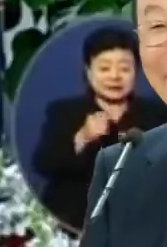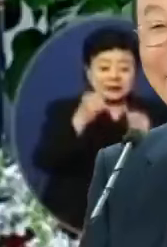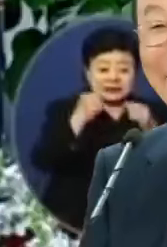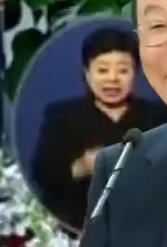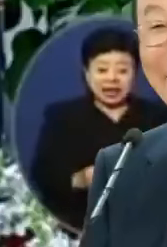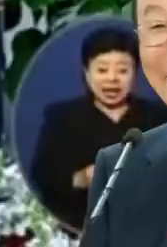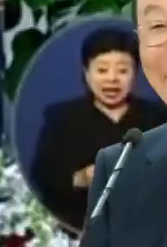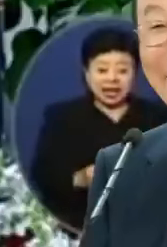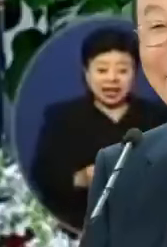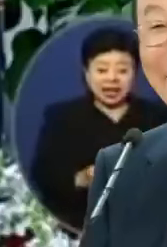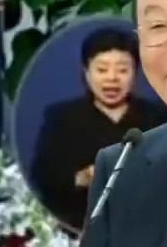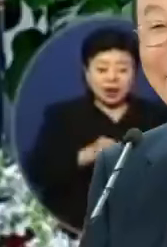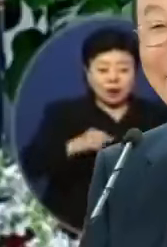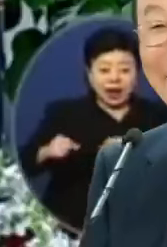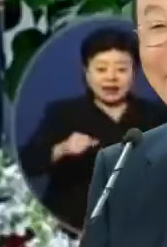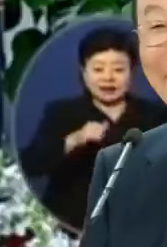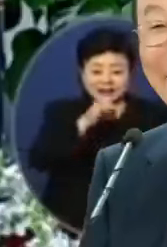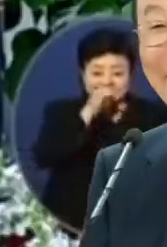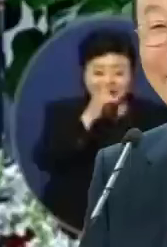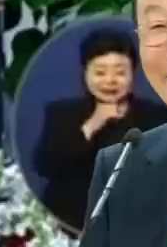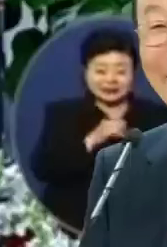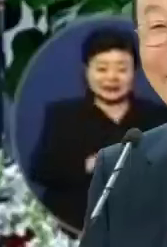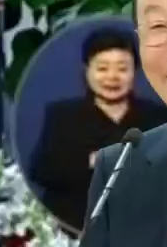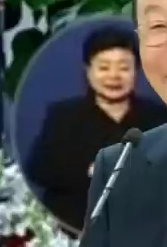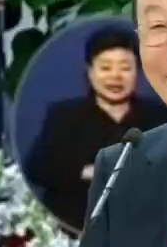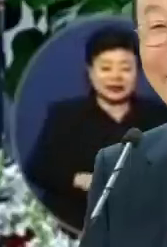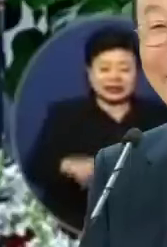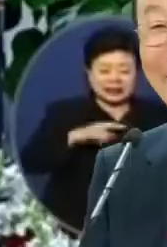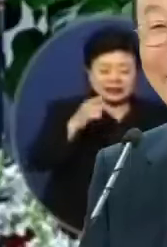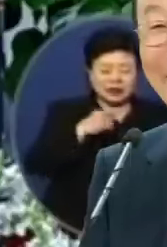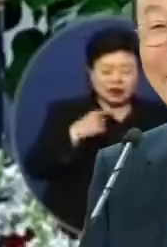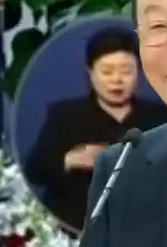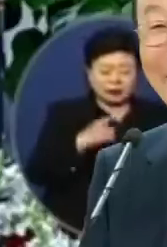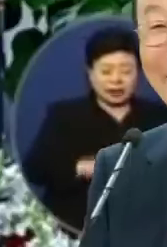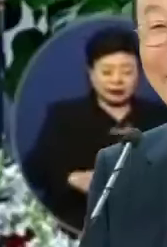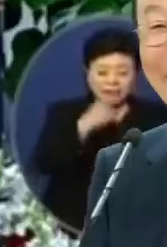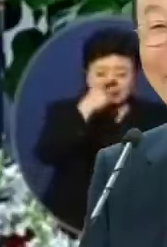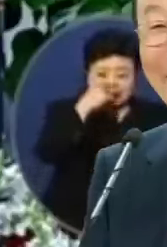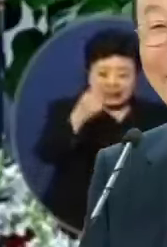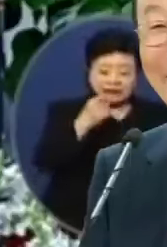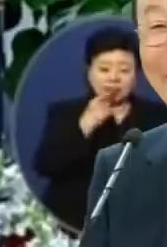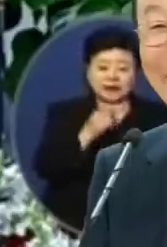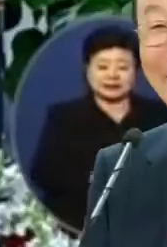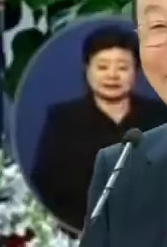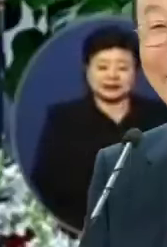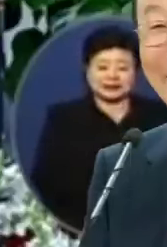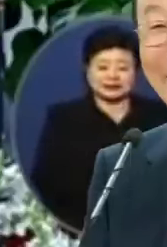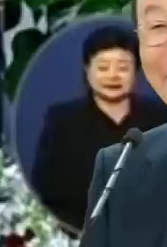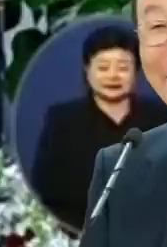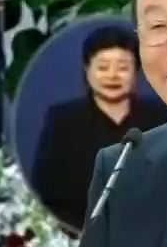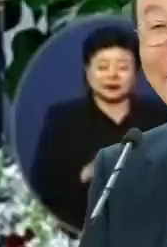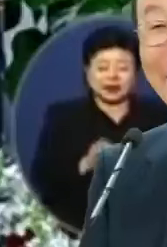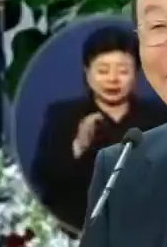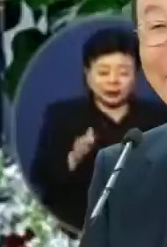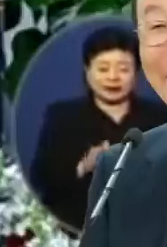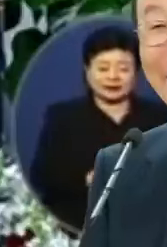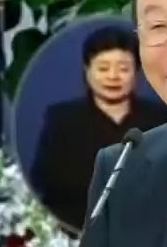살았고 활력이 있어 좌우의 날선 어떤 검보다 예리하다고 기록하고 있는 것입니다. 그런데 오랫동안